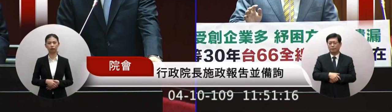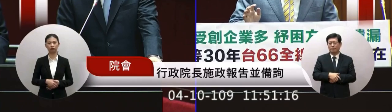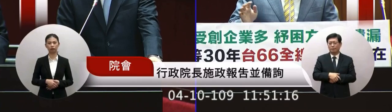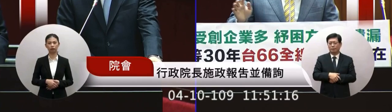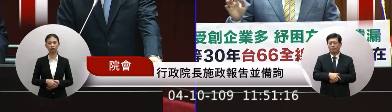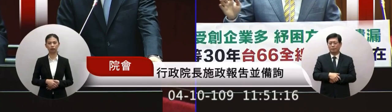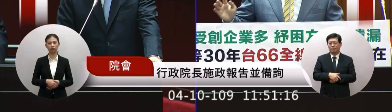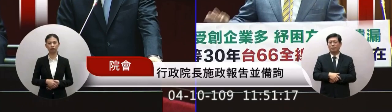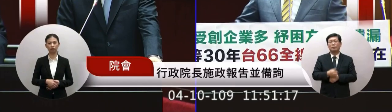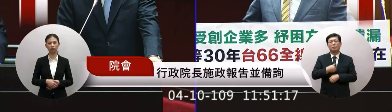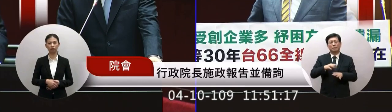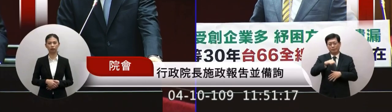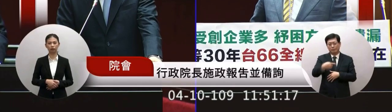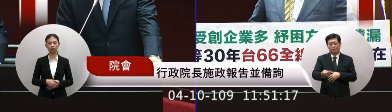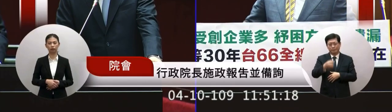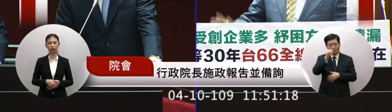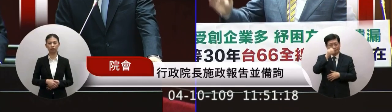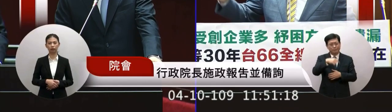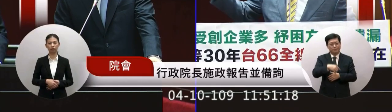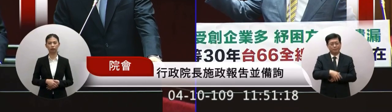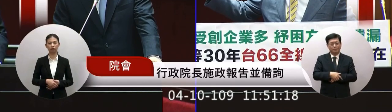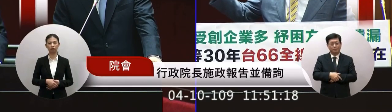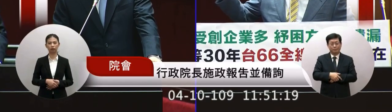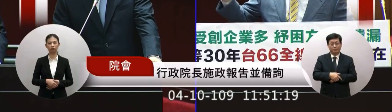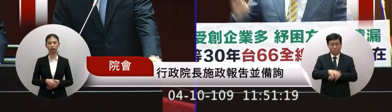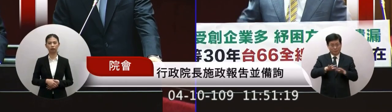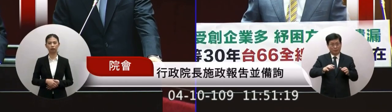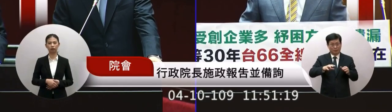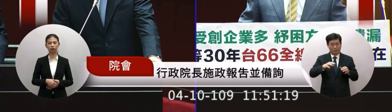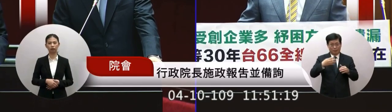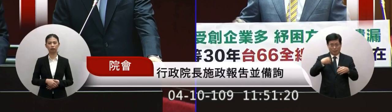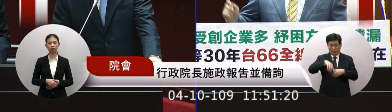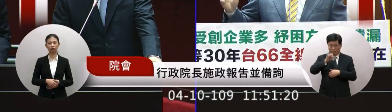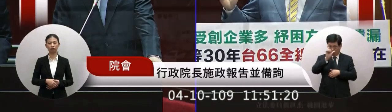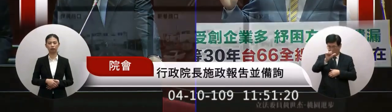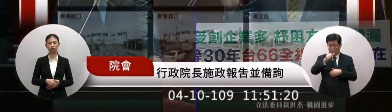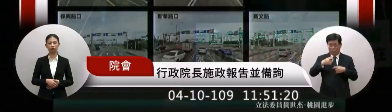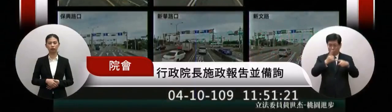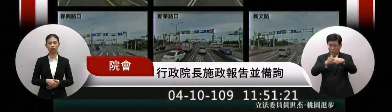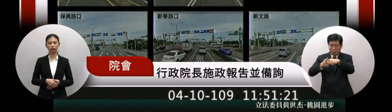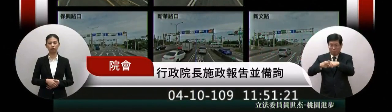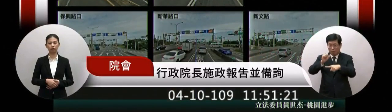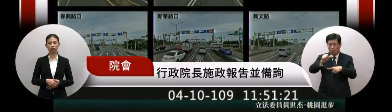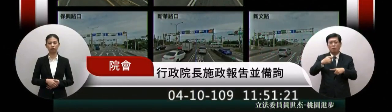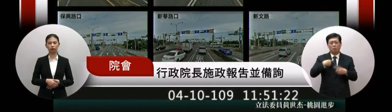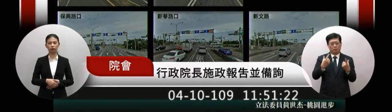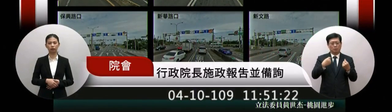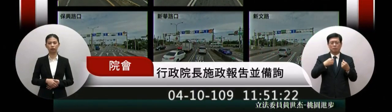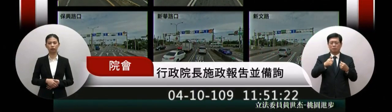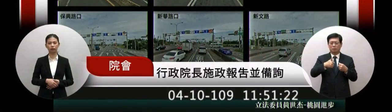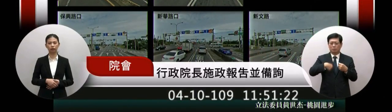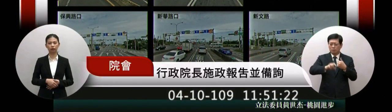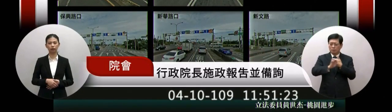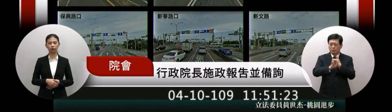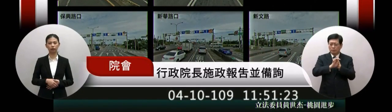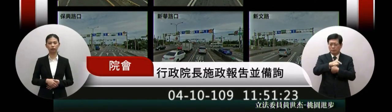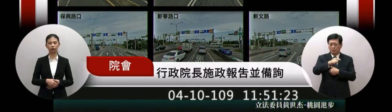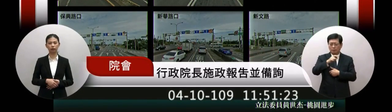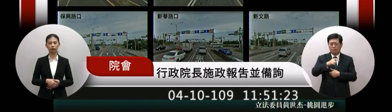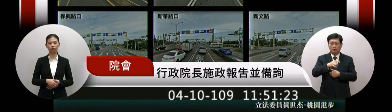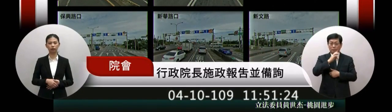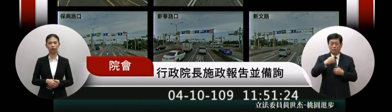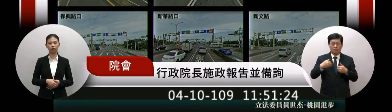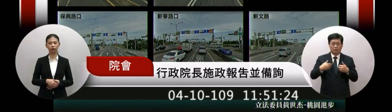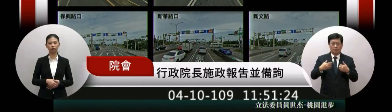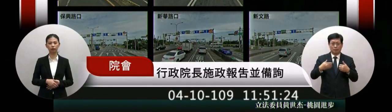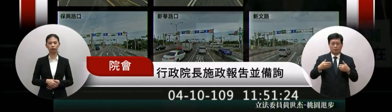这个我们看下一张哈，有到现在还有5个路口嘛。那其实我们也有试图去调哈这个交通事故